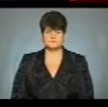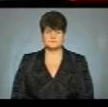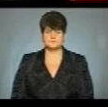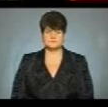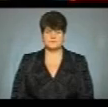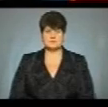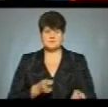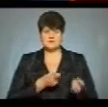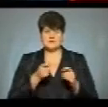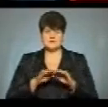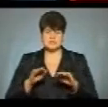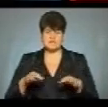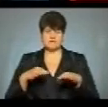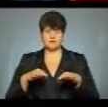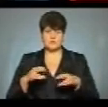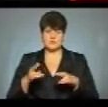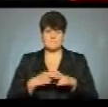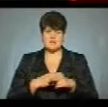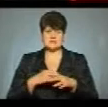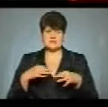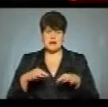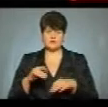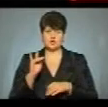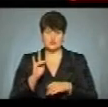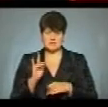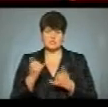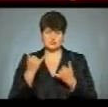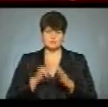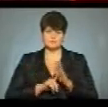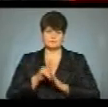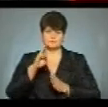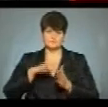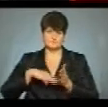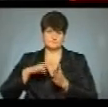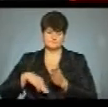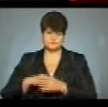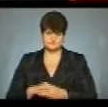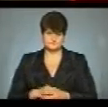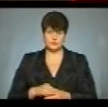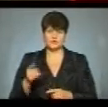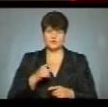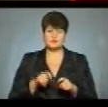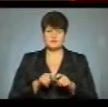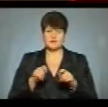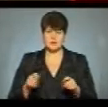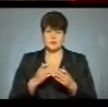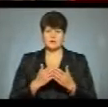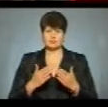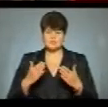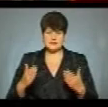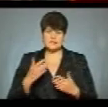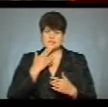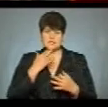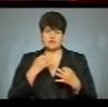За перевезення дітей в автомобілі без автокрісла від сьогодні штрафують. У Тернополі відкрили музей